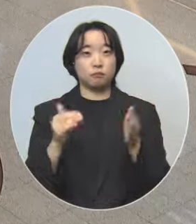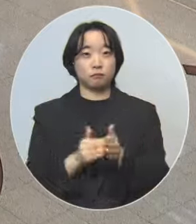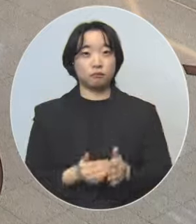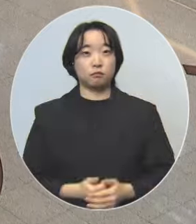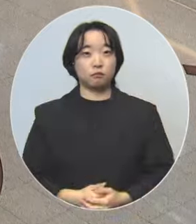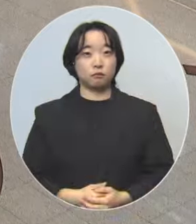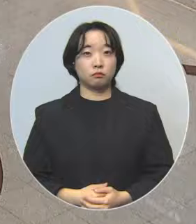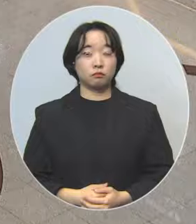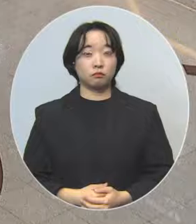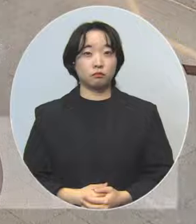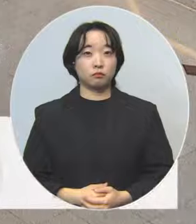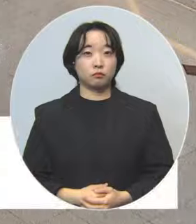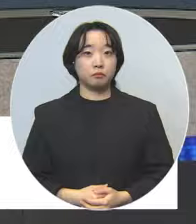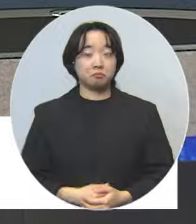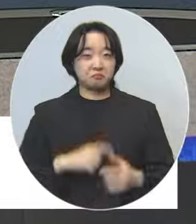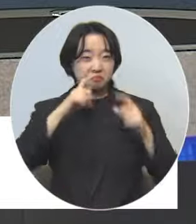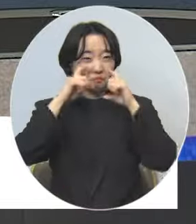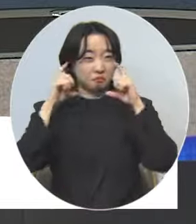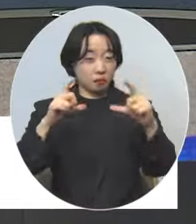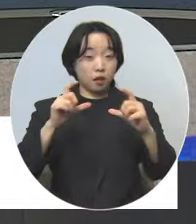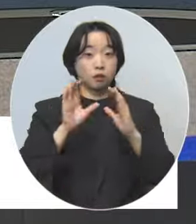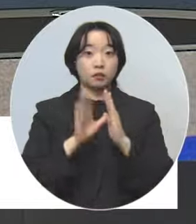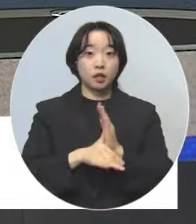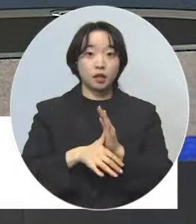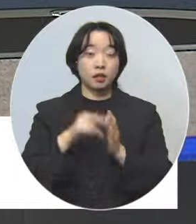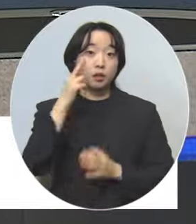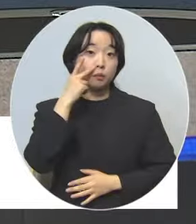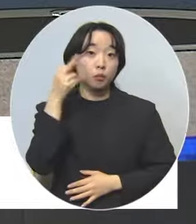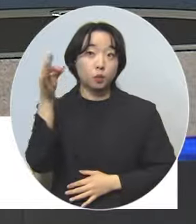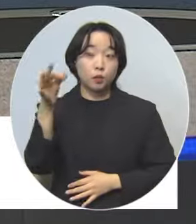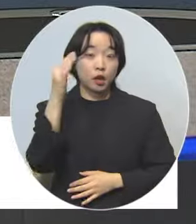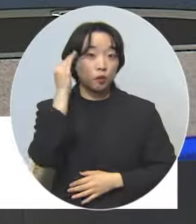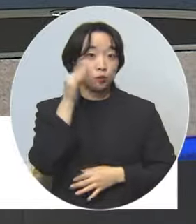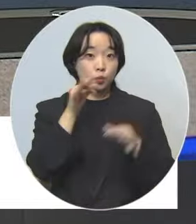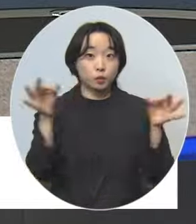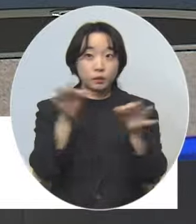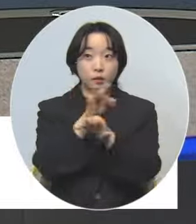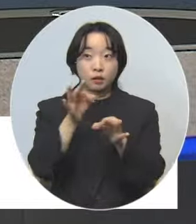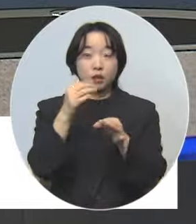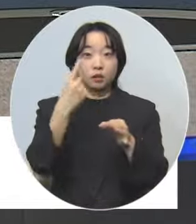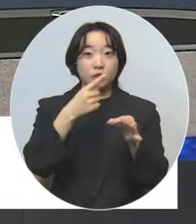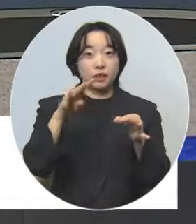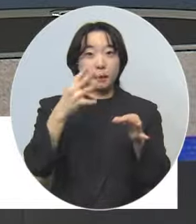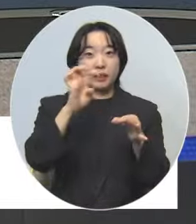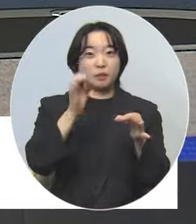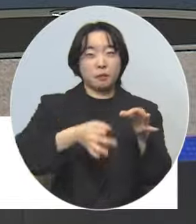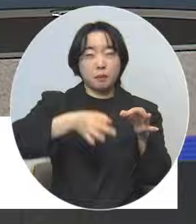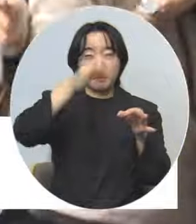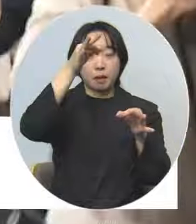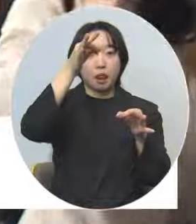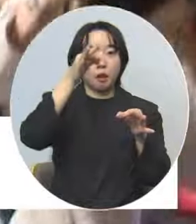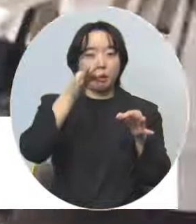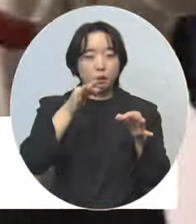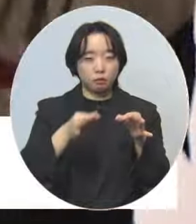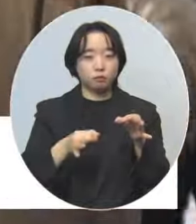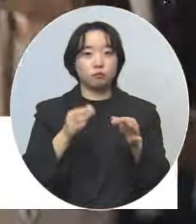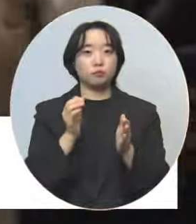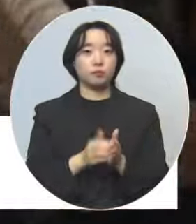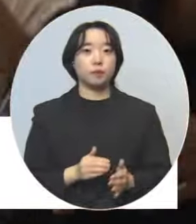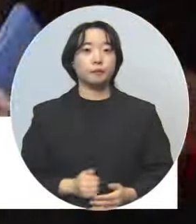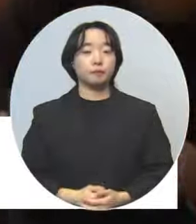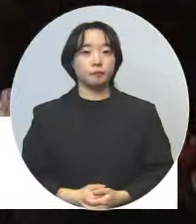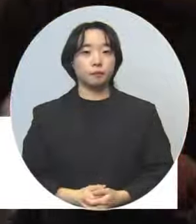마쳤습니다 개령 선포 당시 1440원 대까지 상승했던 환율은 140원 대로 내려왔습니다 경제